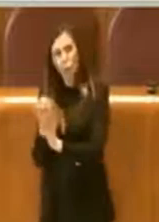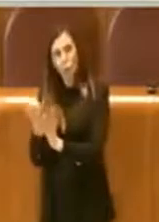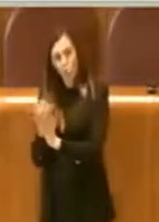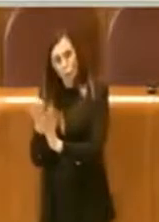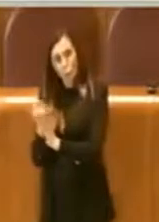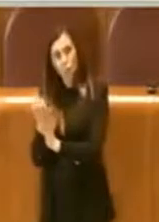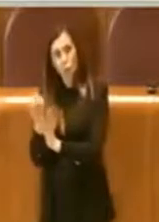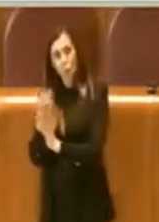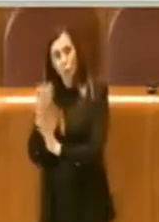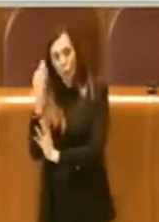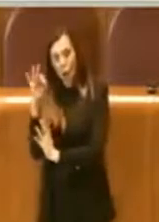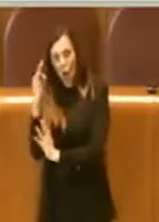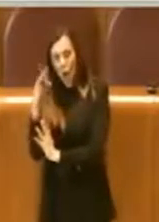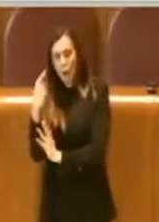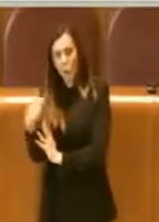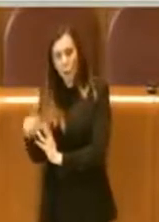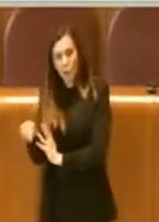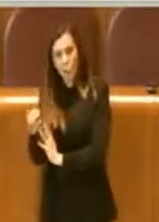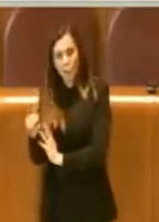qualità